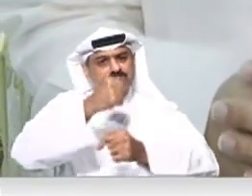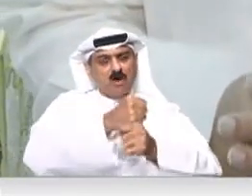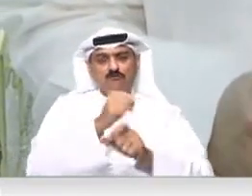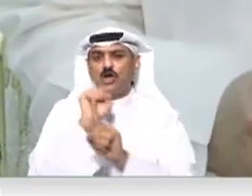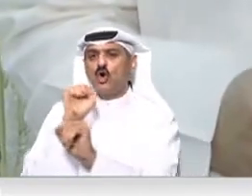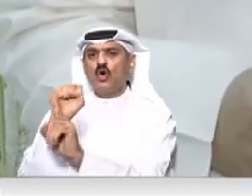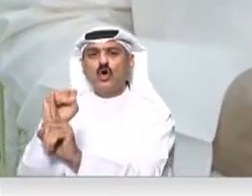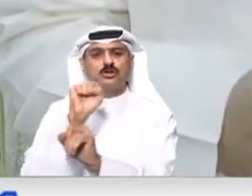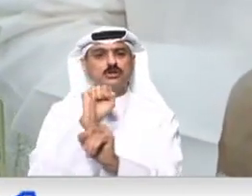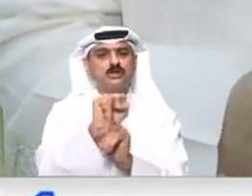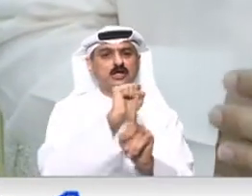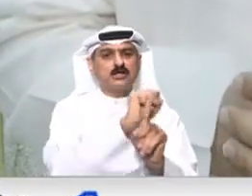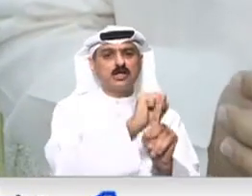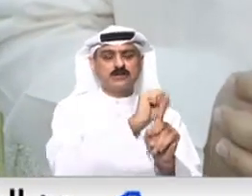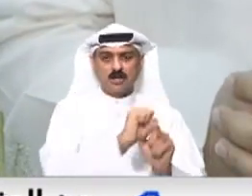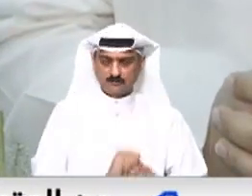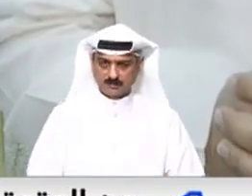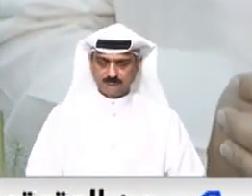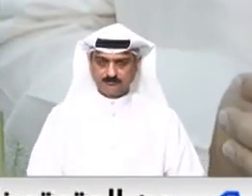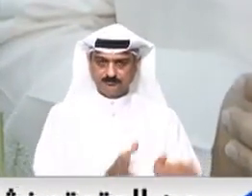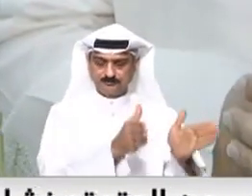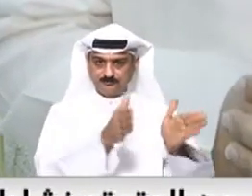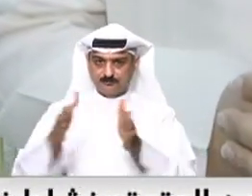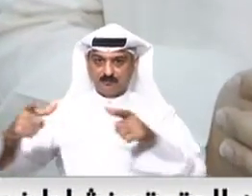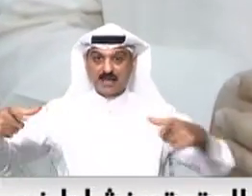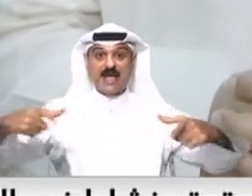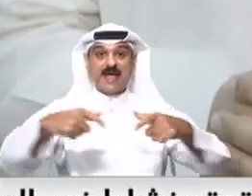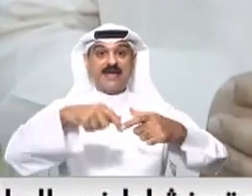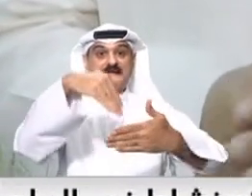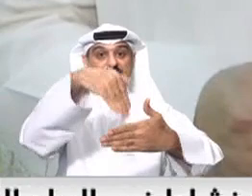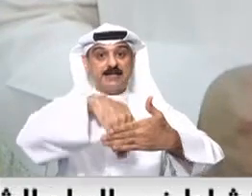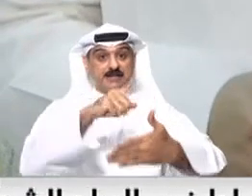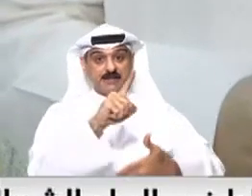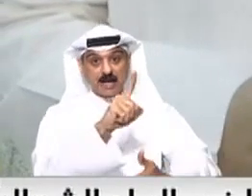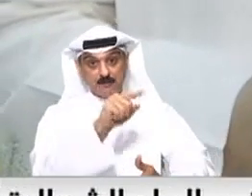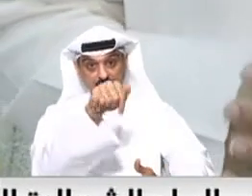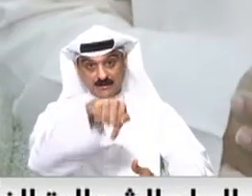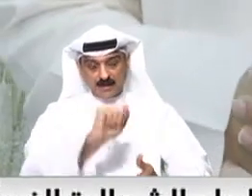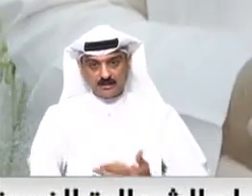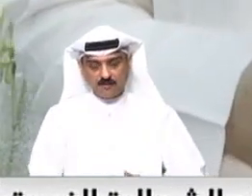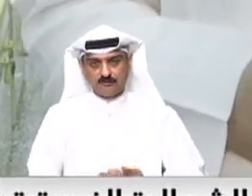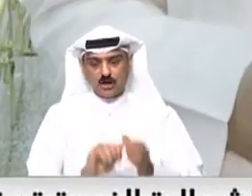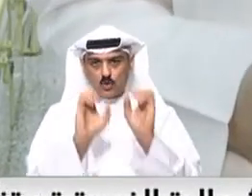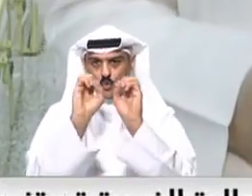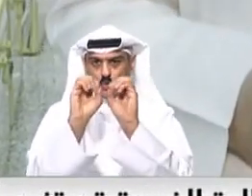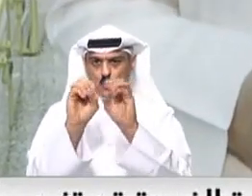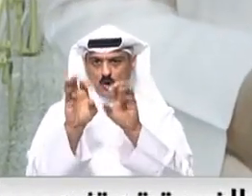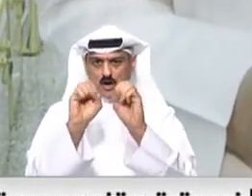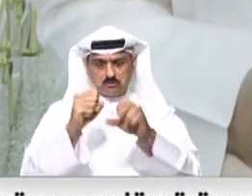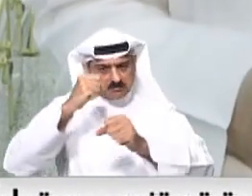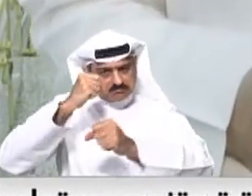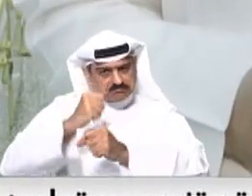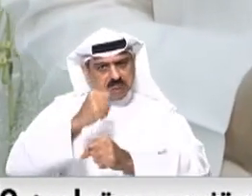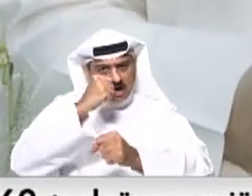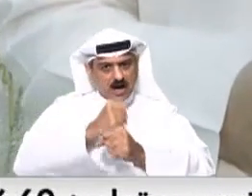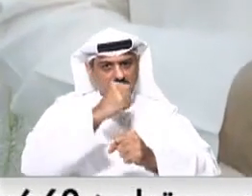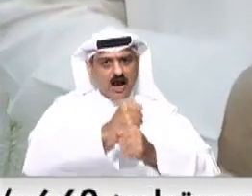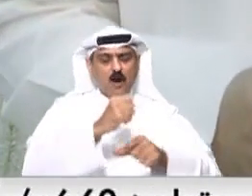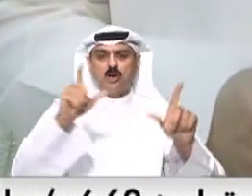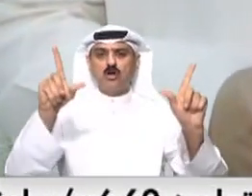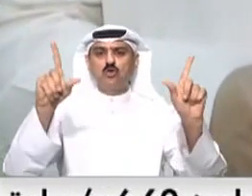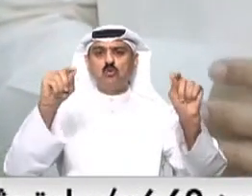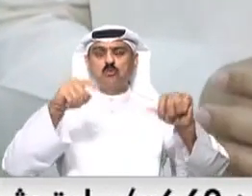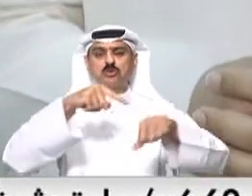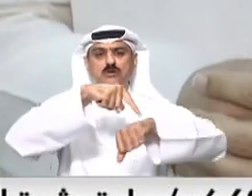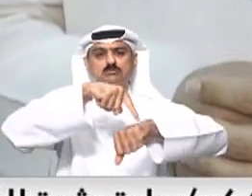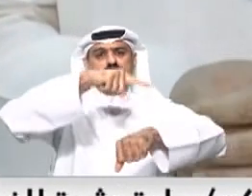ولكن نتكلم على إدارة شؤون الانتخابات. حقيقة هذه الإدارة التي كثير ما نتكلم عنها، ولكن هناك الجهود التي تبذل